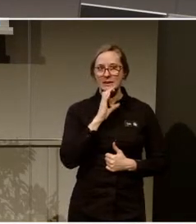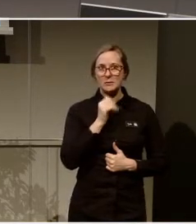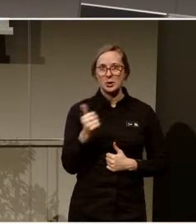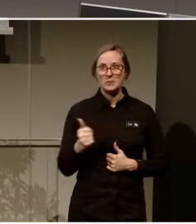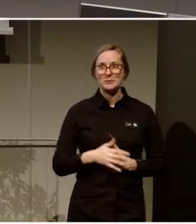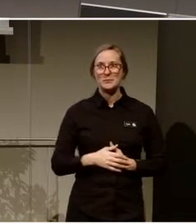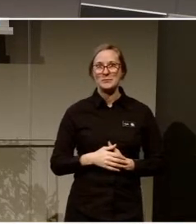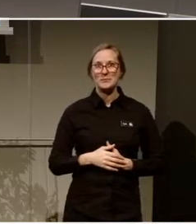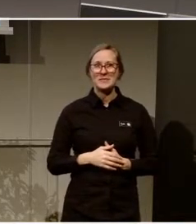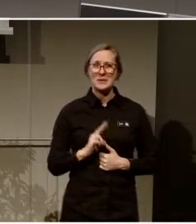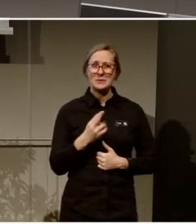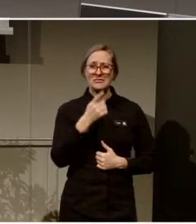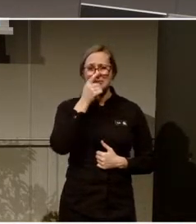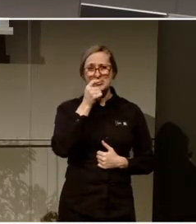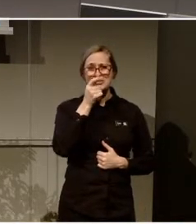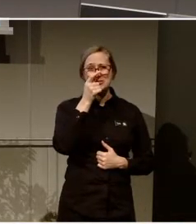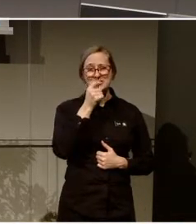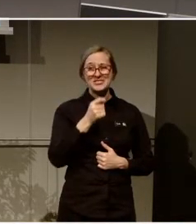jag. Så här förkylningstider. Så.